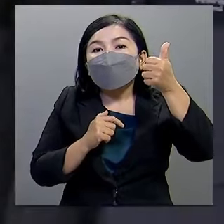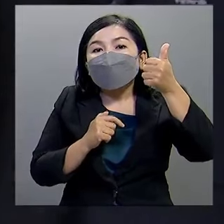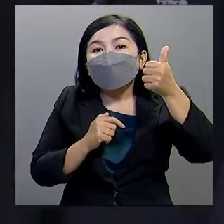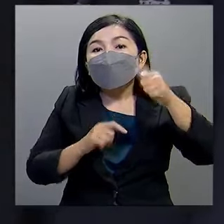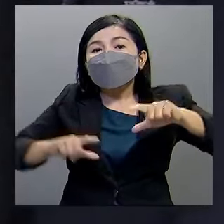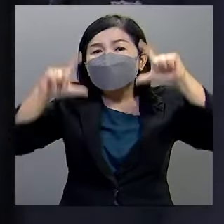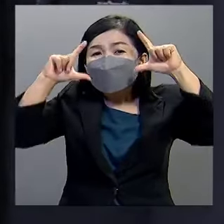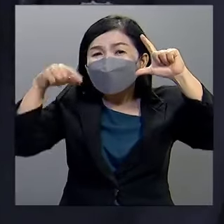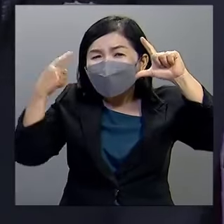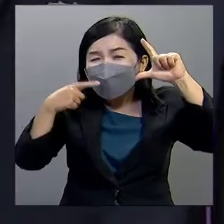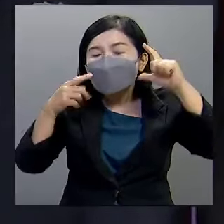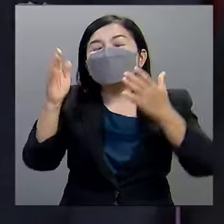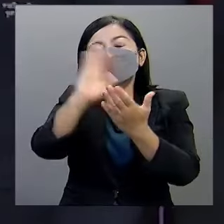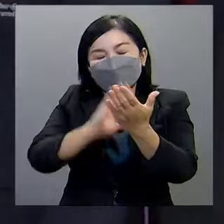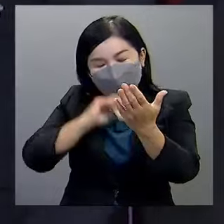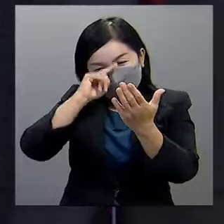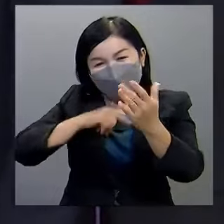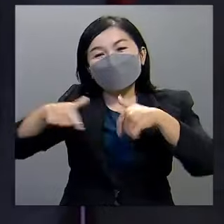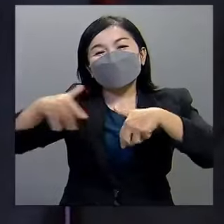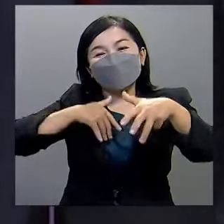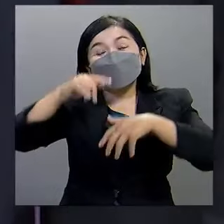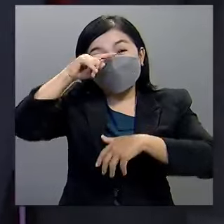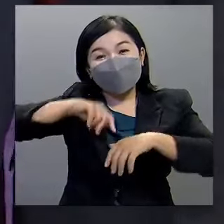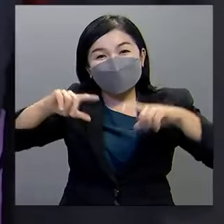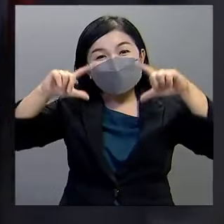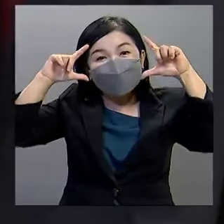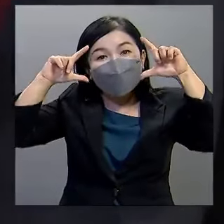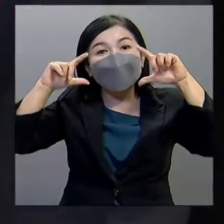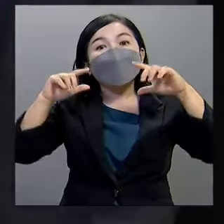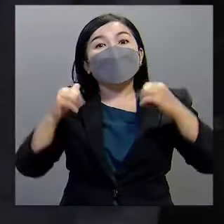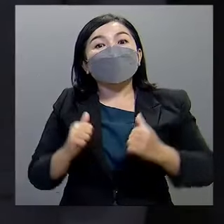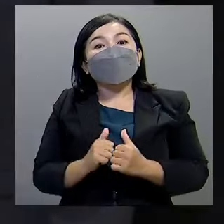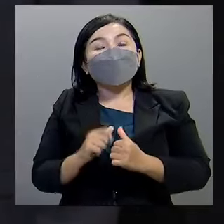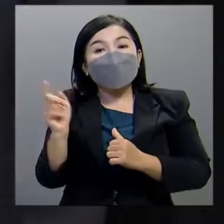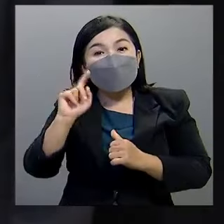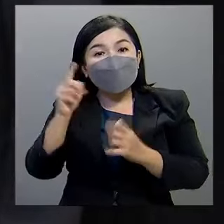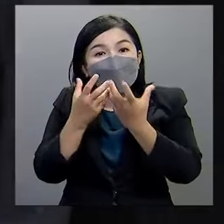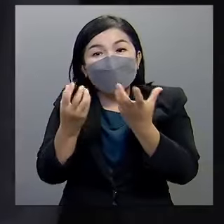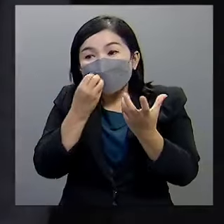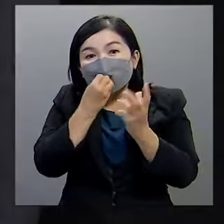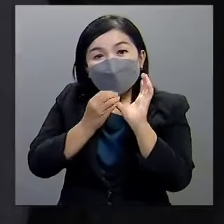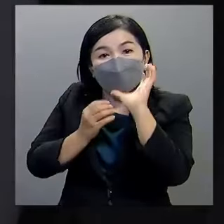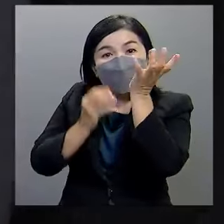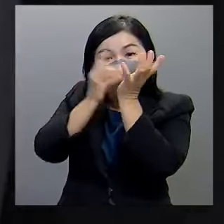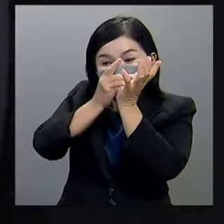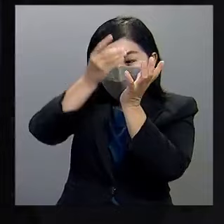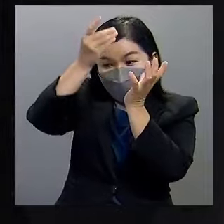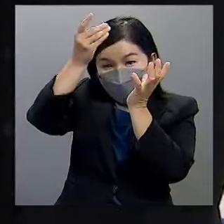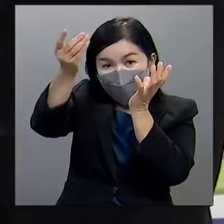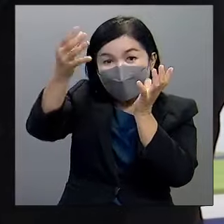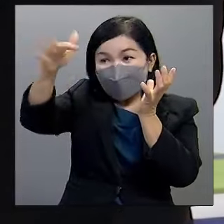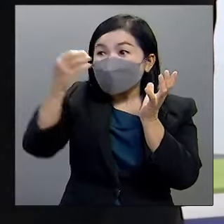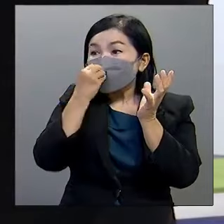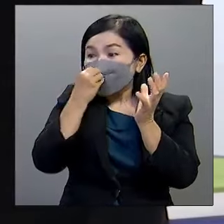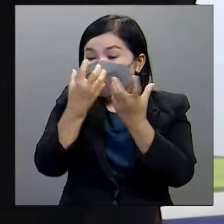คนทั้งประเทศนั่นเองค่ะน้องยุ้ย ใช่ค่ะเรานี่อยู่ห่างไกลนะแล้วก็ถ้าพูดถึงในเรื่อง างของทางอวกาศอ่ะเราก็ไม่ได้แบบ